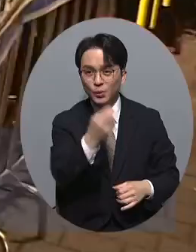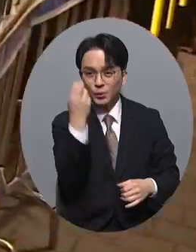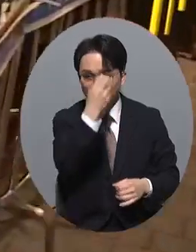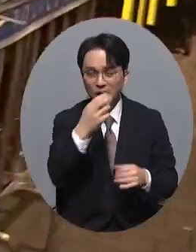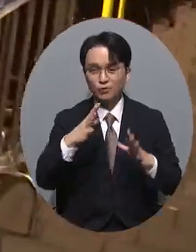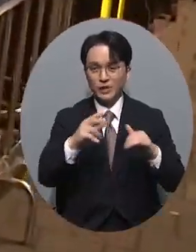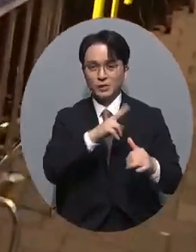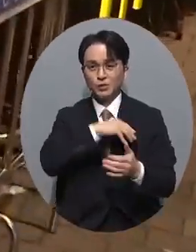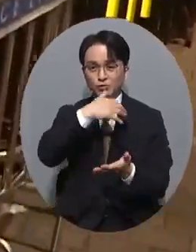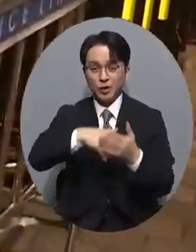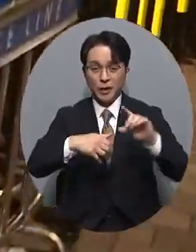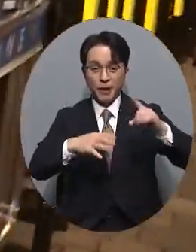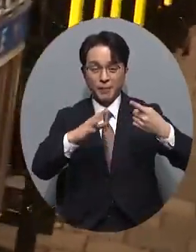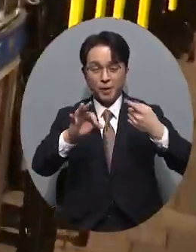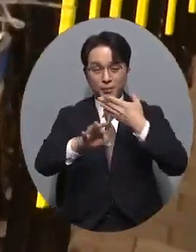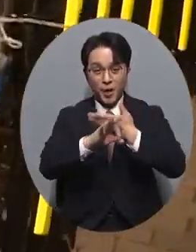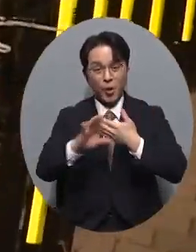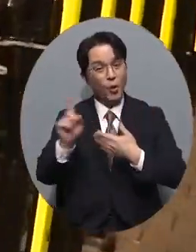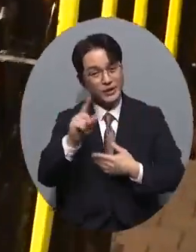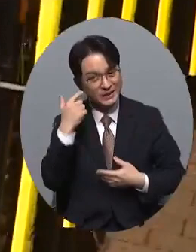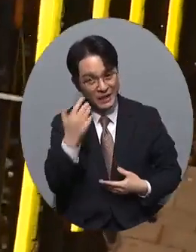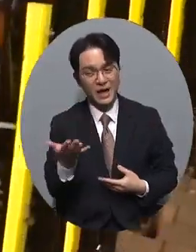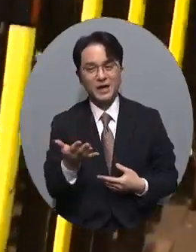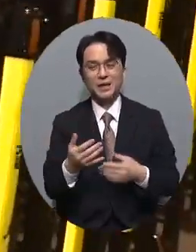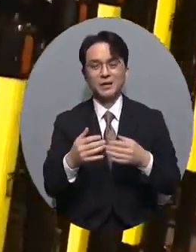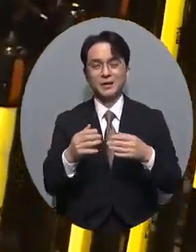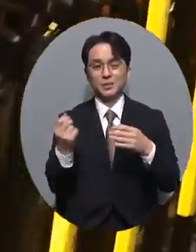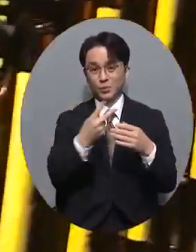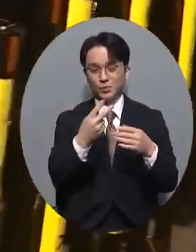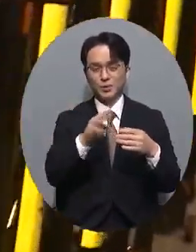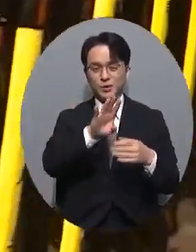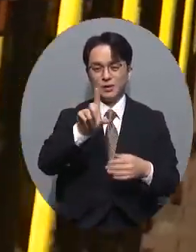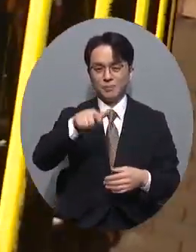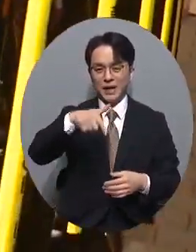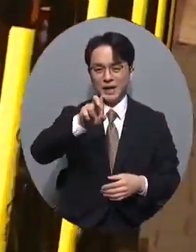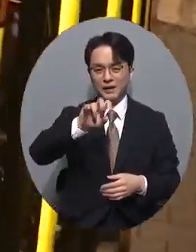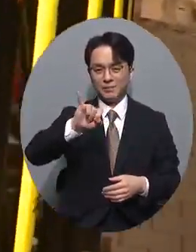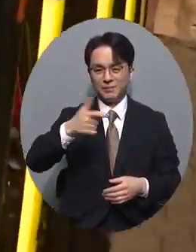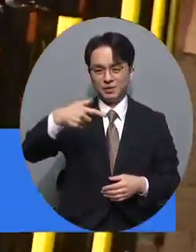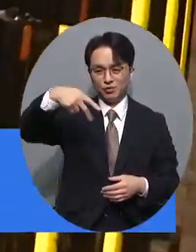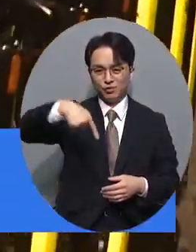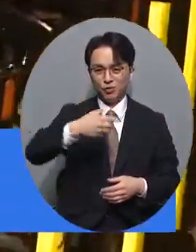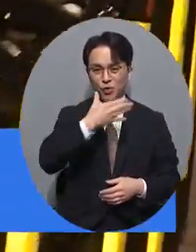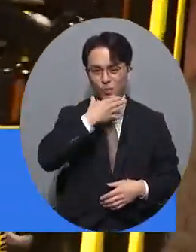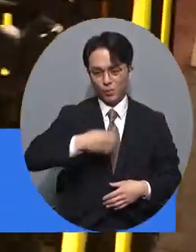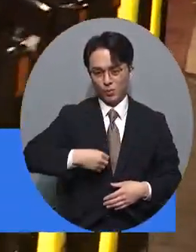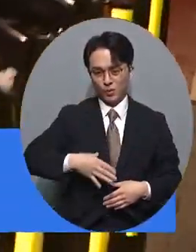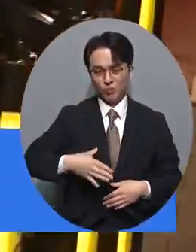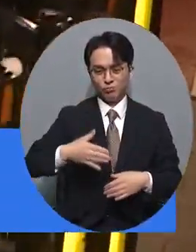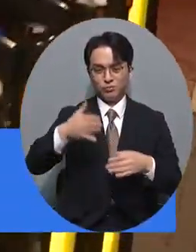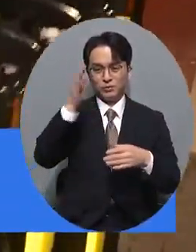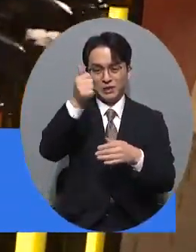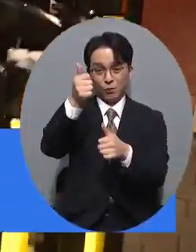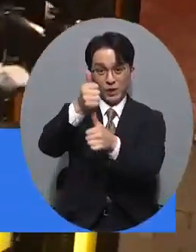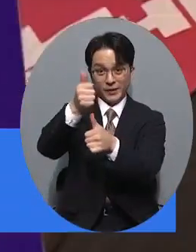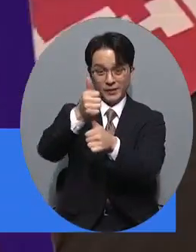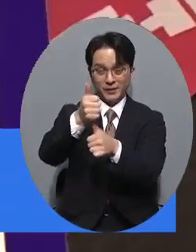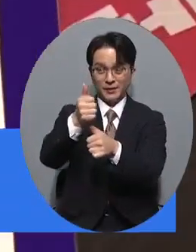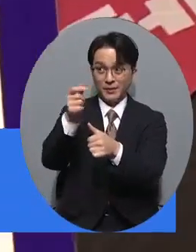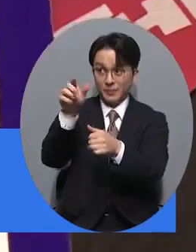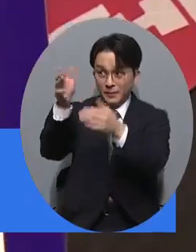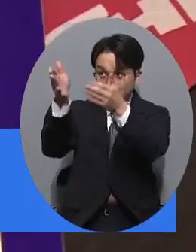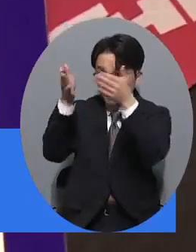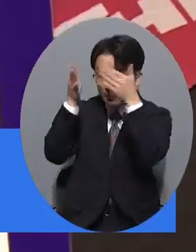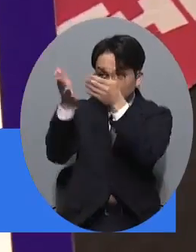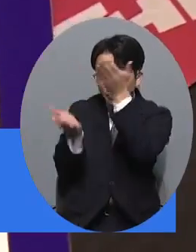하 박민수 보복부 2차관을 향해서는 비을 쏟 의사가 의라면